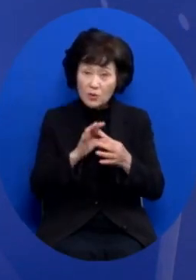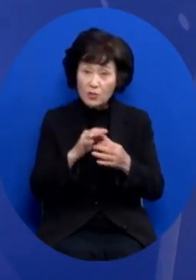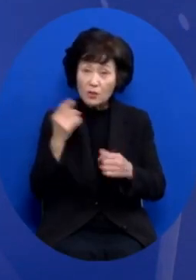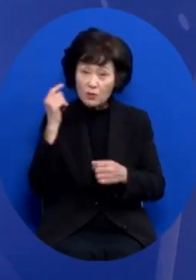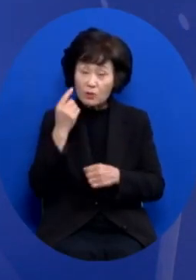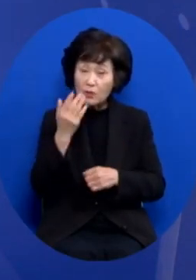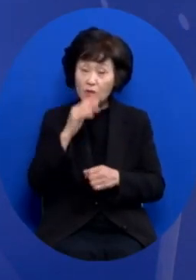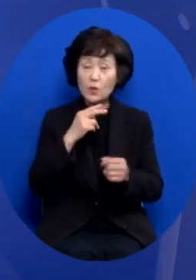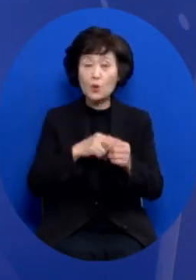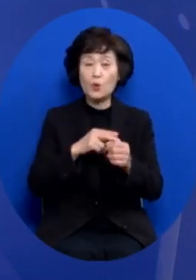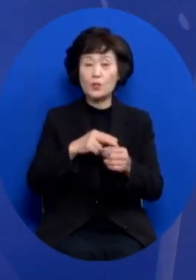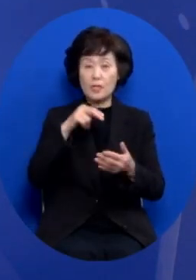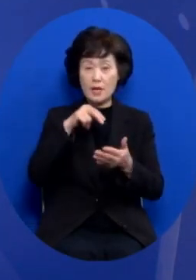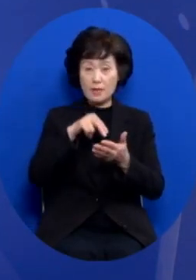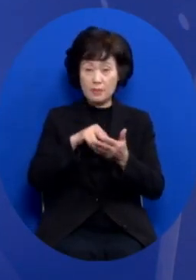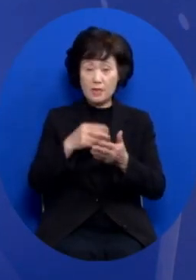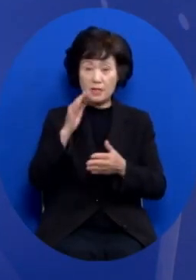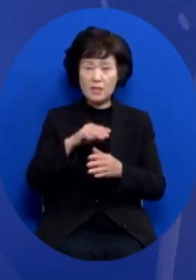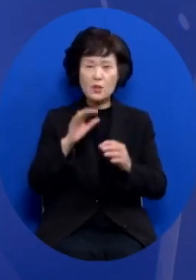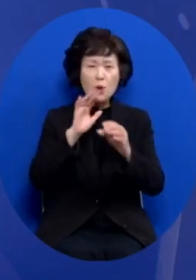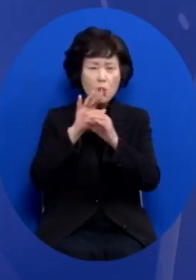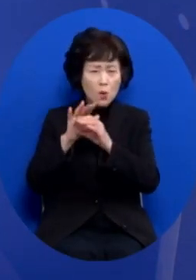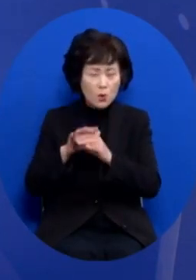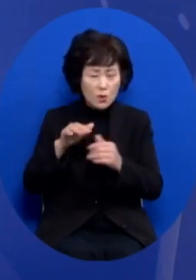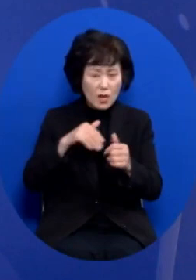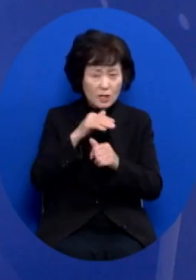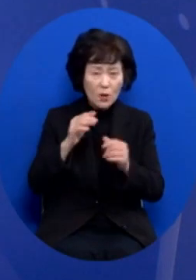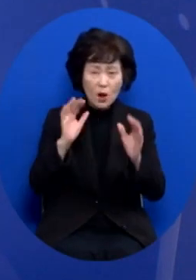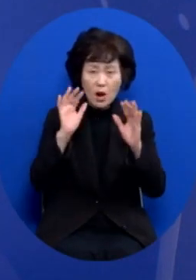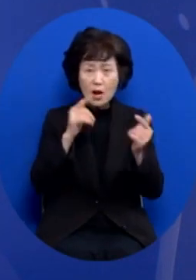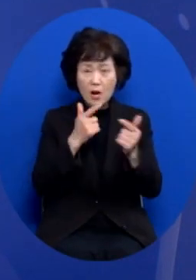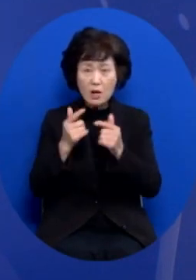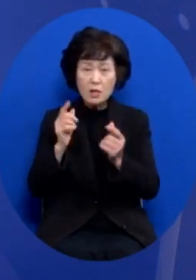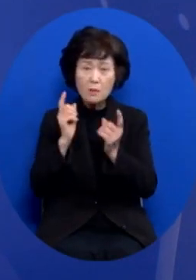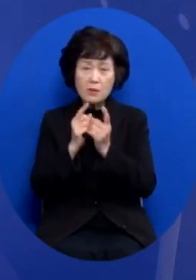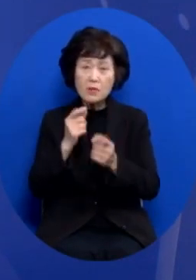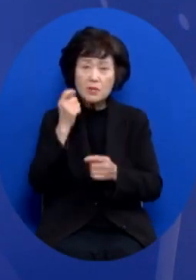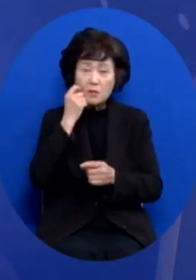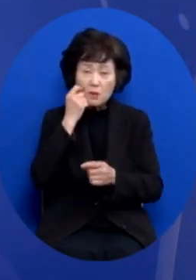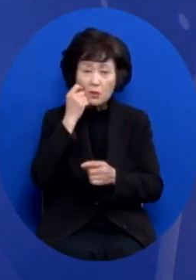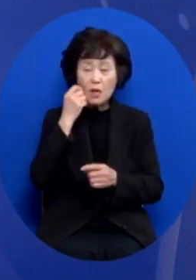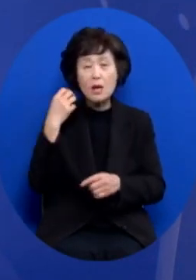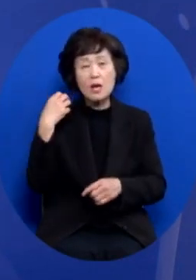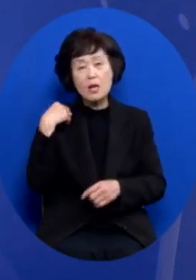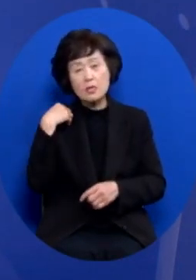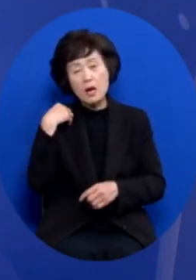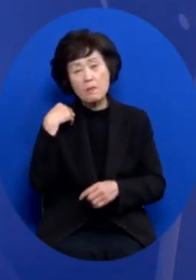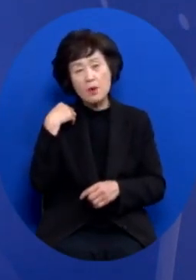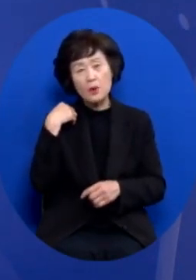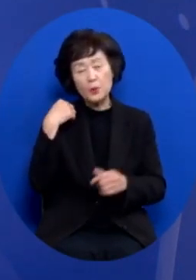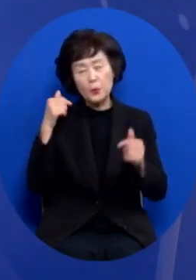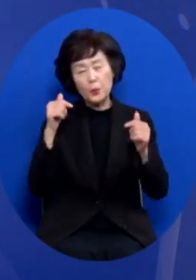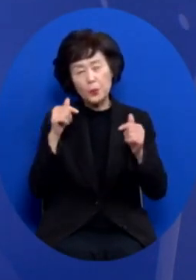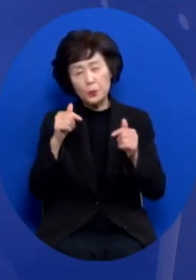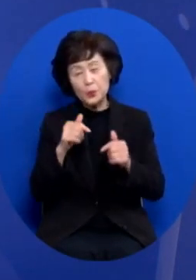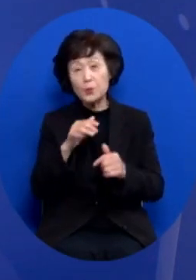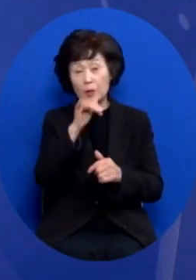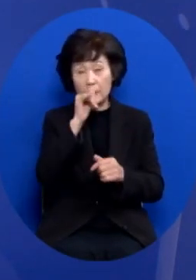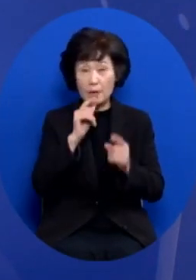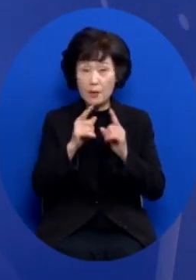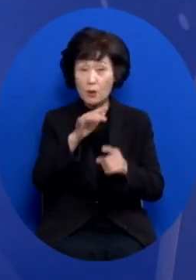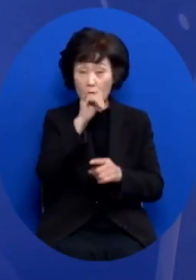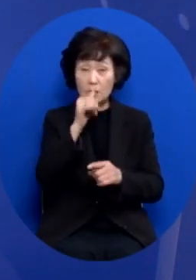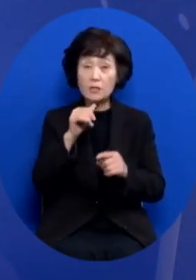만나지 못하니까 의욕이 떨어지고 또 사명도 흔들리고 있다 이렇게 고백을 했는데요 이번 교사 세미나를 통해서 영적으로